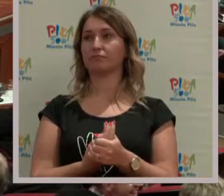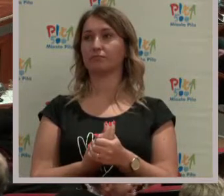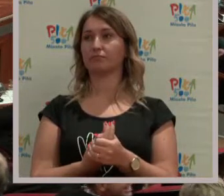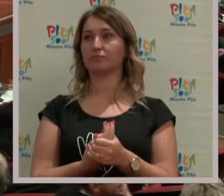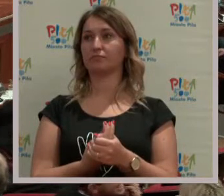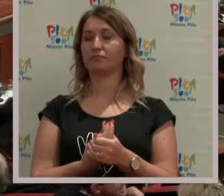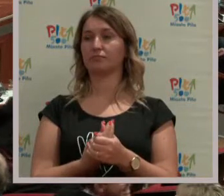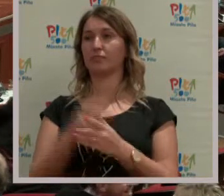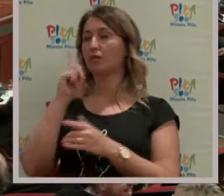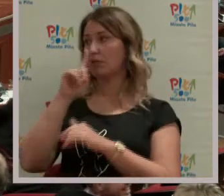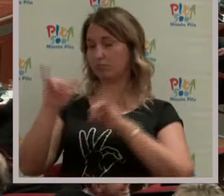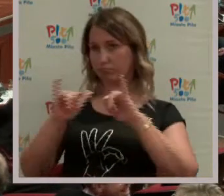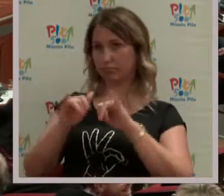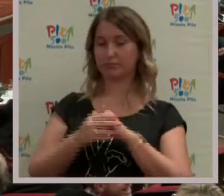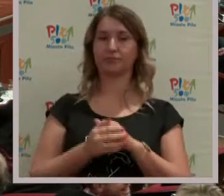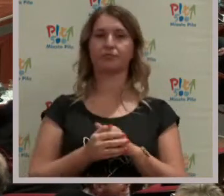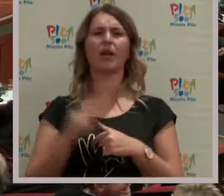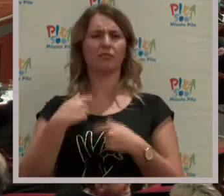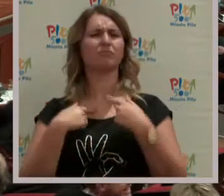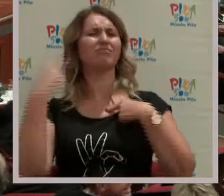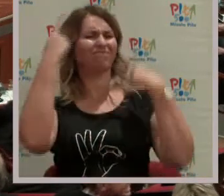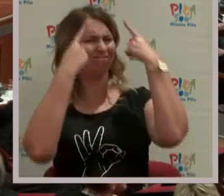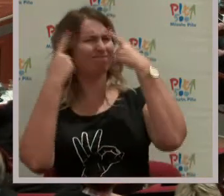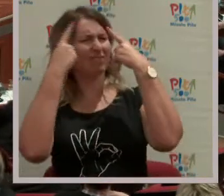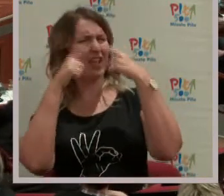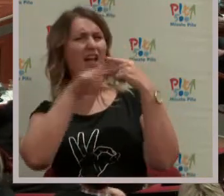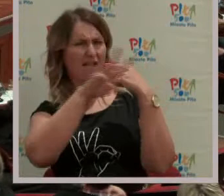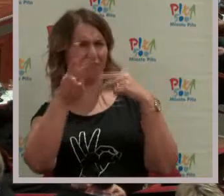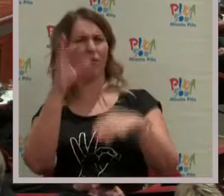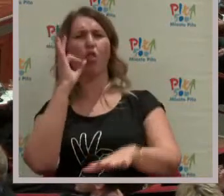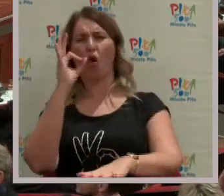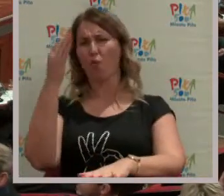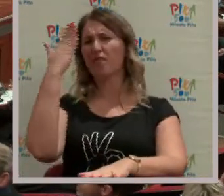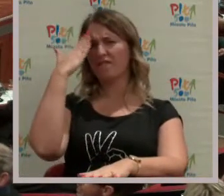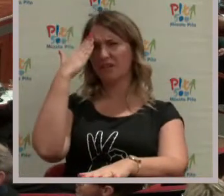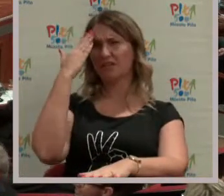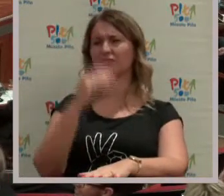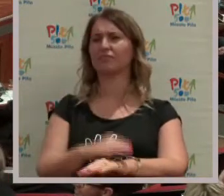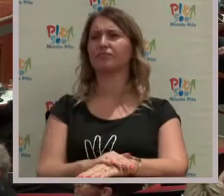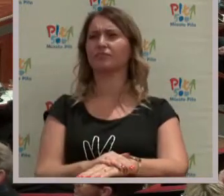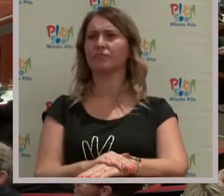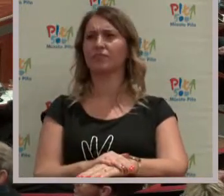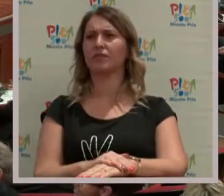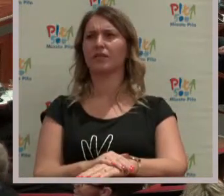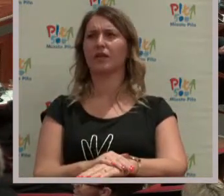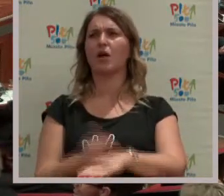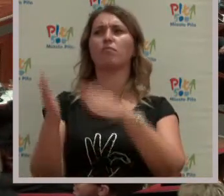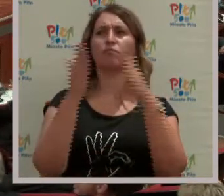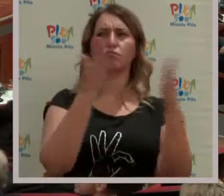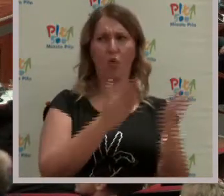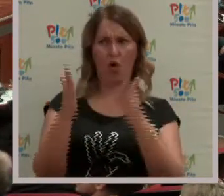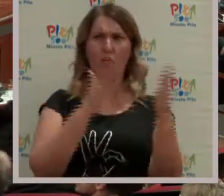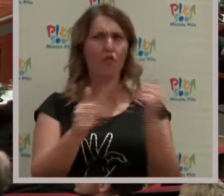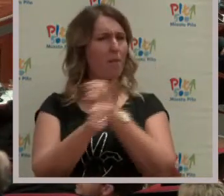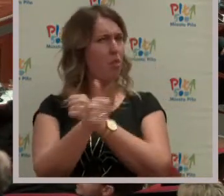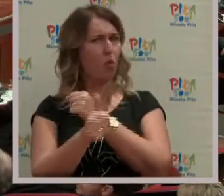Panie Przewodniczący proszę Państwa myślę że dobrze Państwo wiecie że co najmniej od kilku lat jesteśmy przygotowani dokumentacyjnie w wielu obszarach